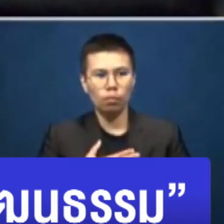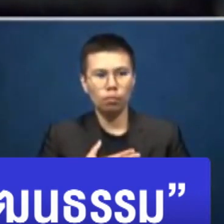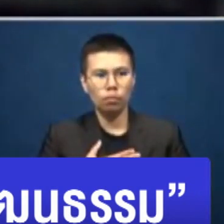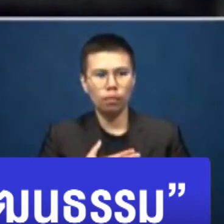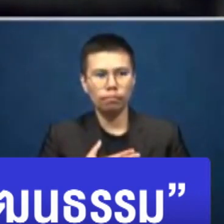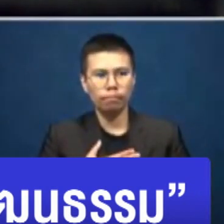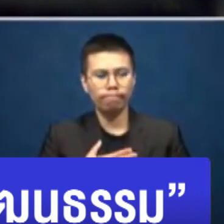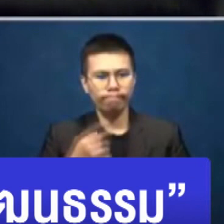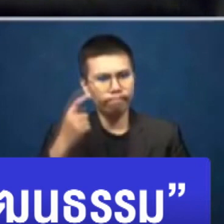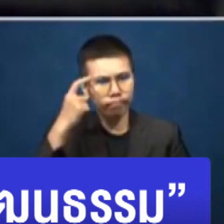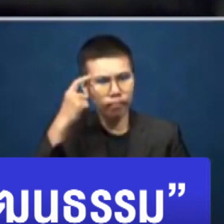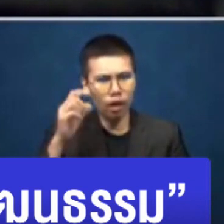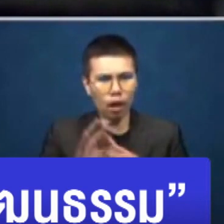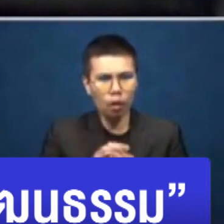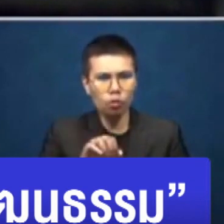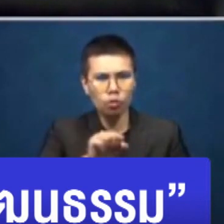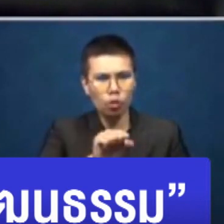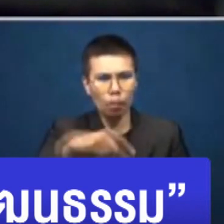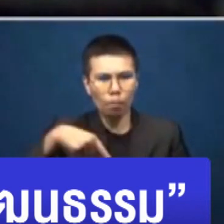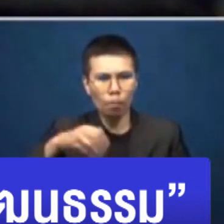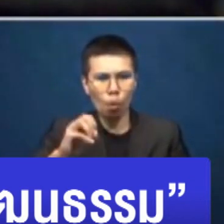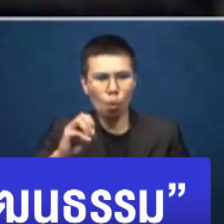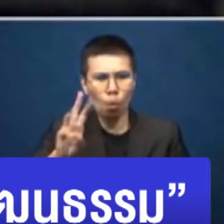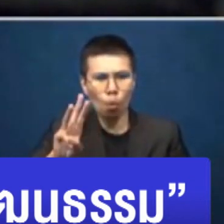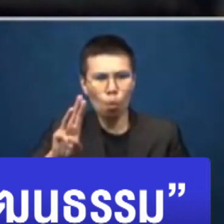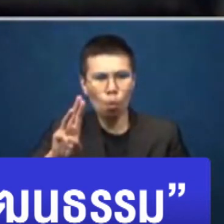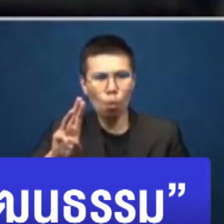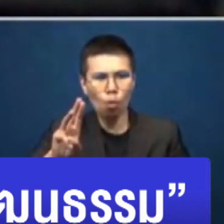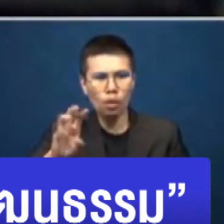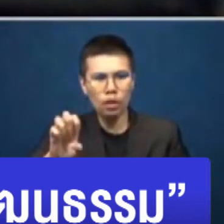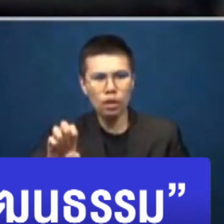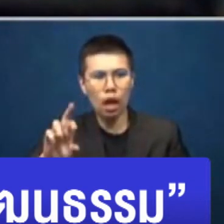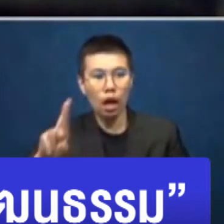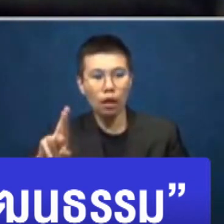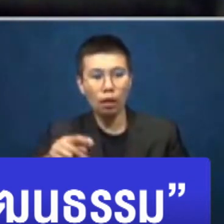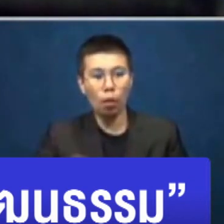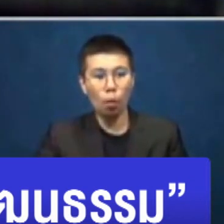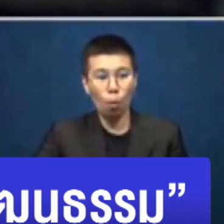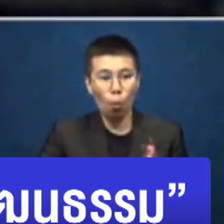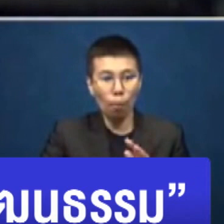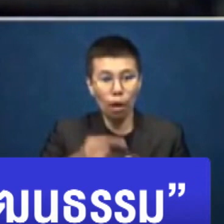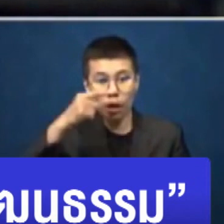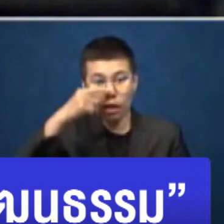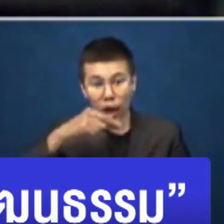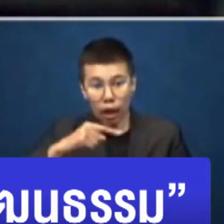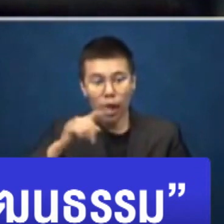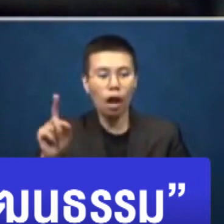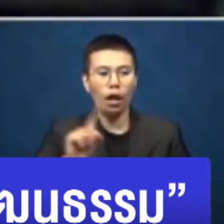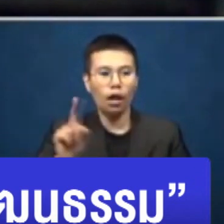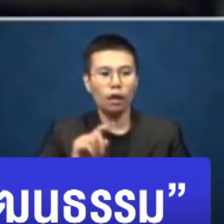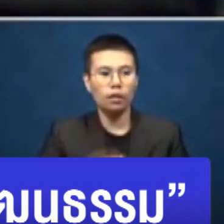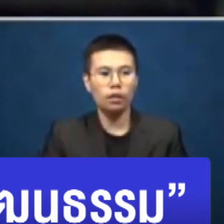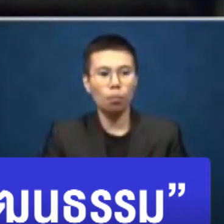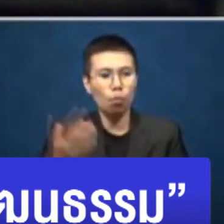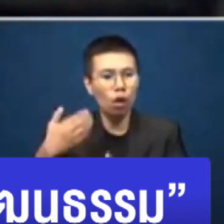จริงๆมันก็จำเป็นจะต้องแปลมั้ย 1อ่ะนะใช้ทัพศัพท์เลยไม่ได้หรือหรือถ้าแปลแล้วเอ่อภูมิพลังวัฒนธรรมนี่ตรงหรือเปล่า